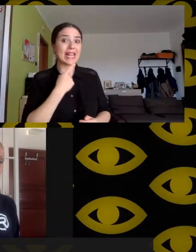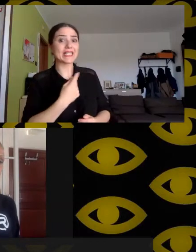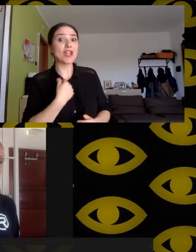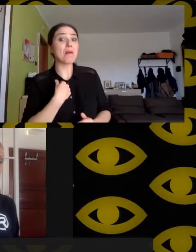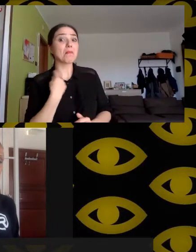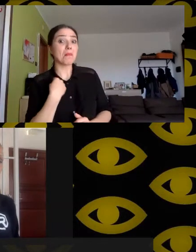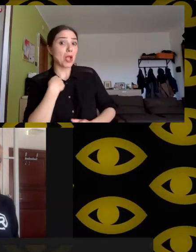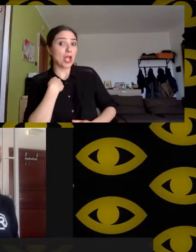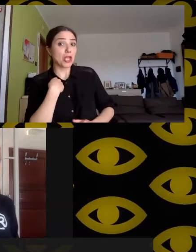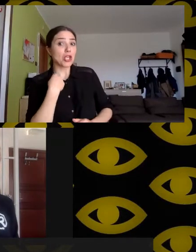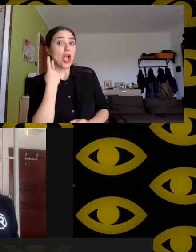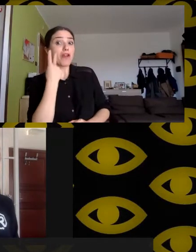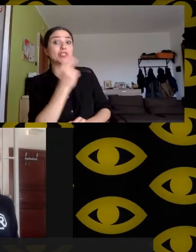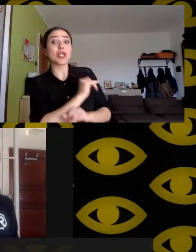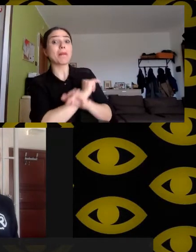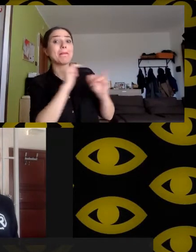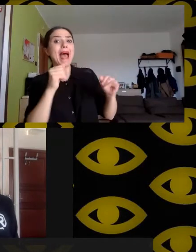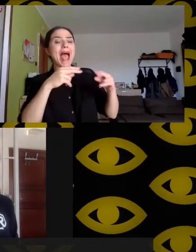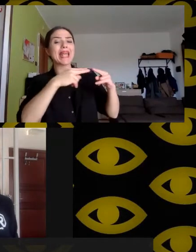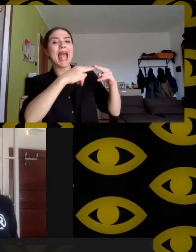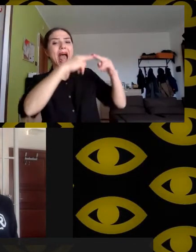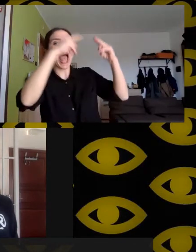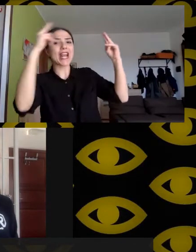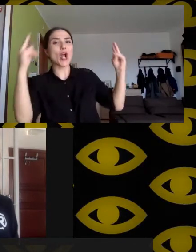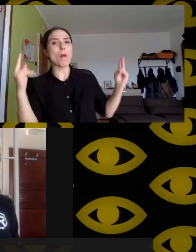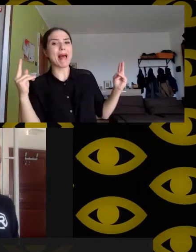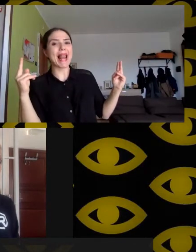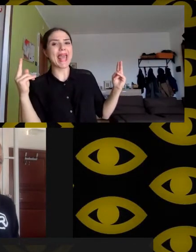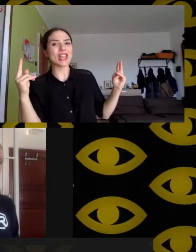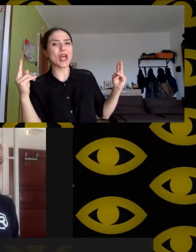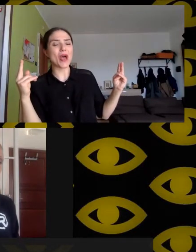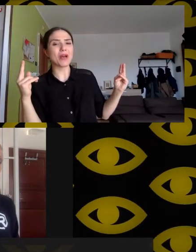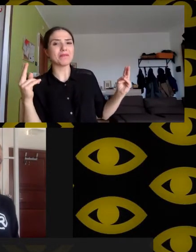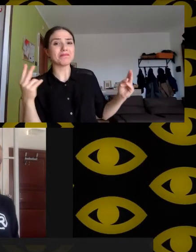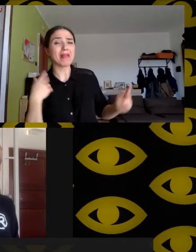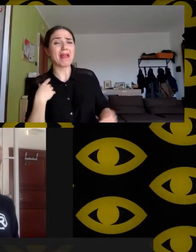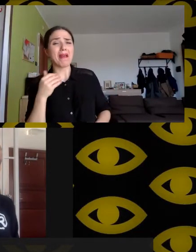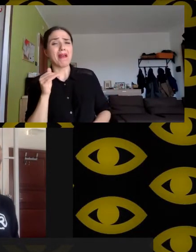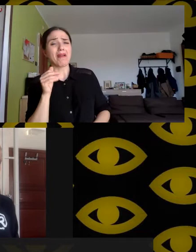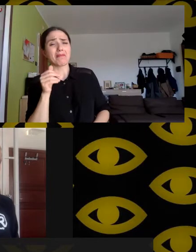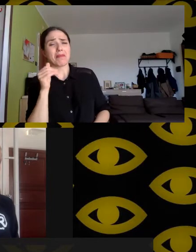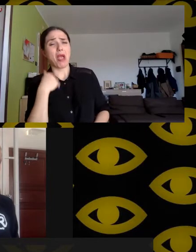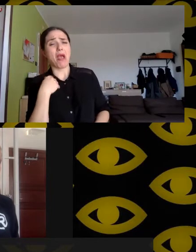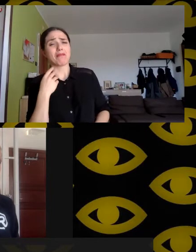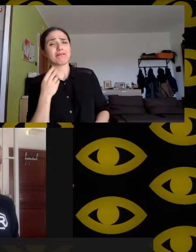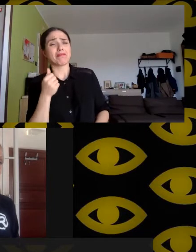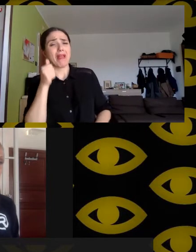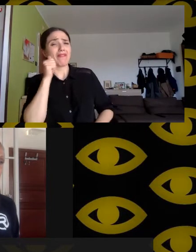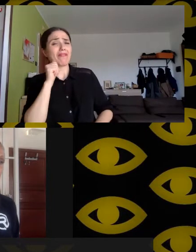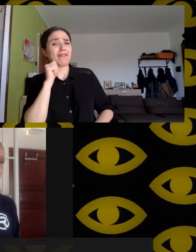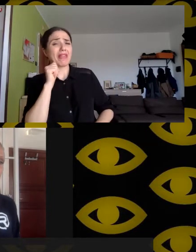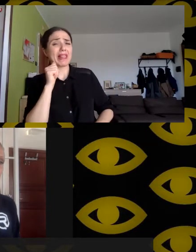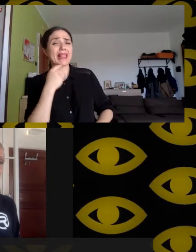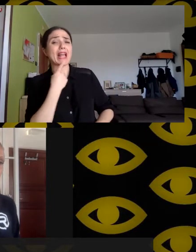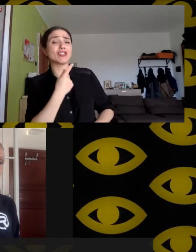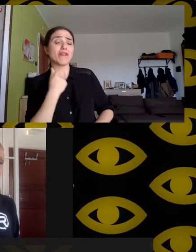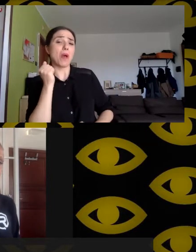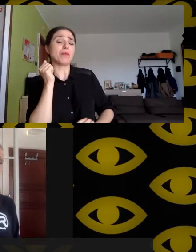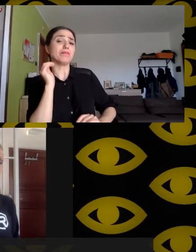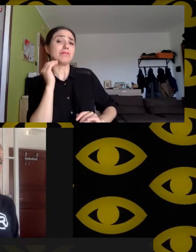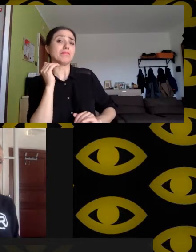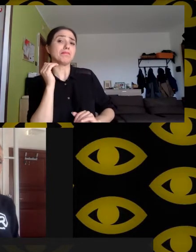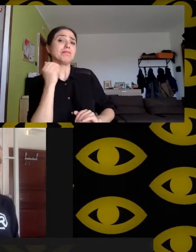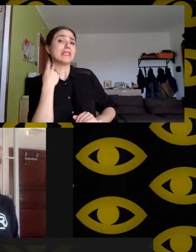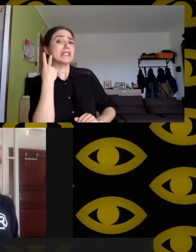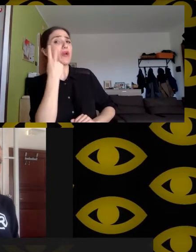mia. Facevo finta di vederlo per rendere felici i miei genitori. Una volta ricordo di aver preso uno schiaffo da mio papà perché mi